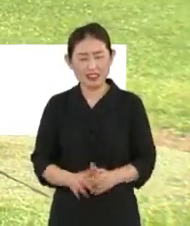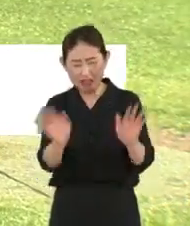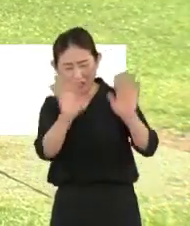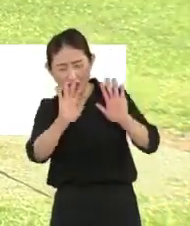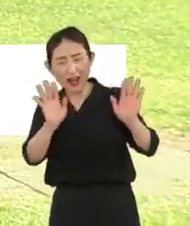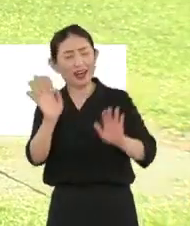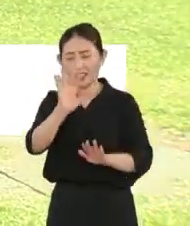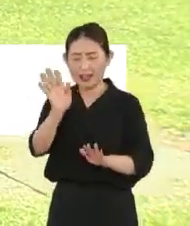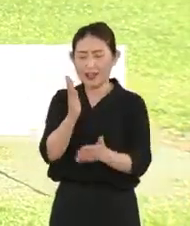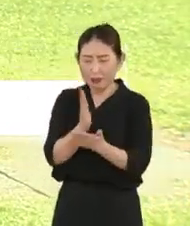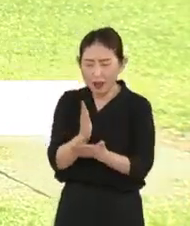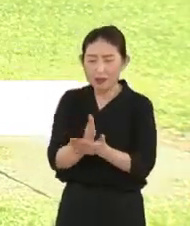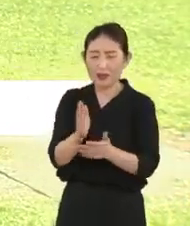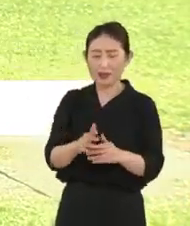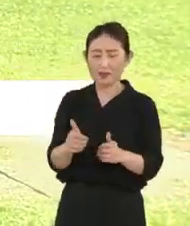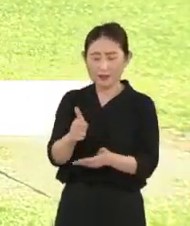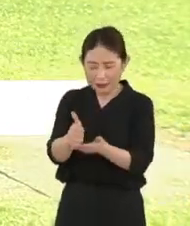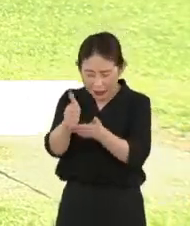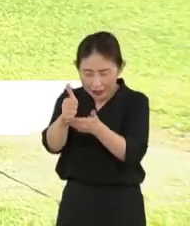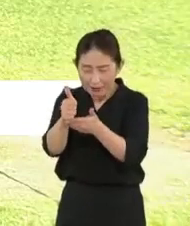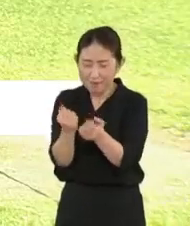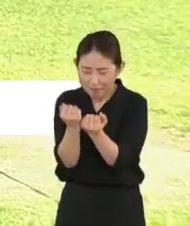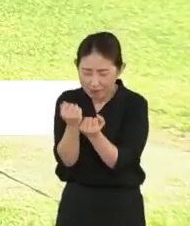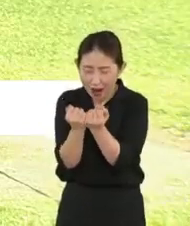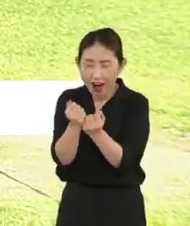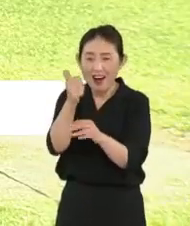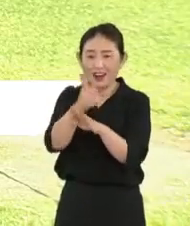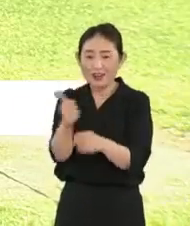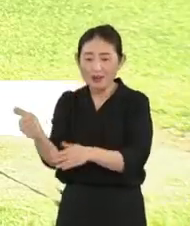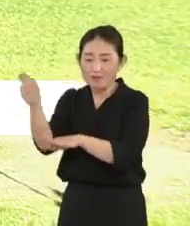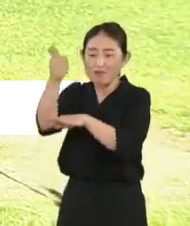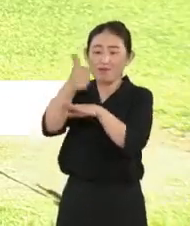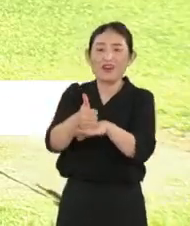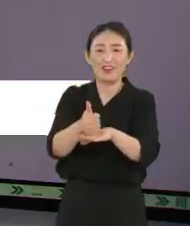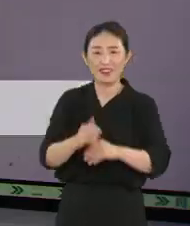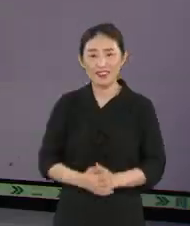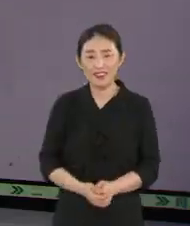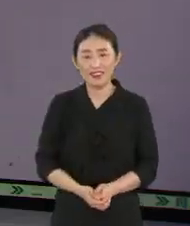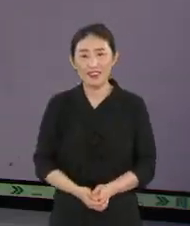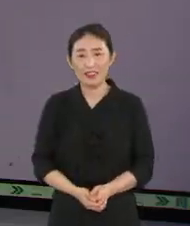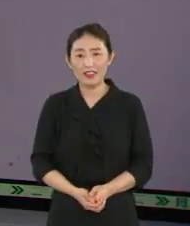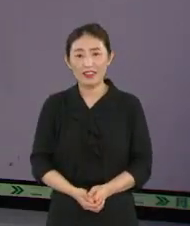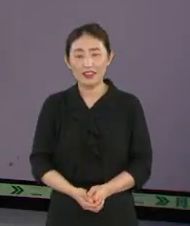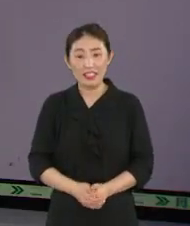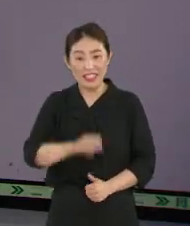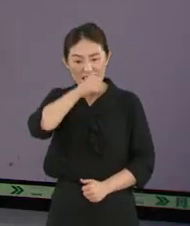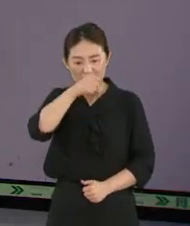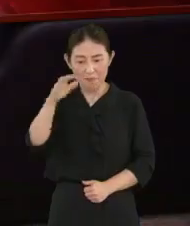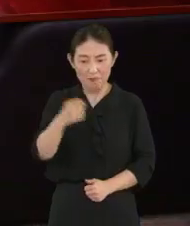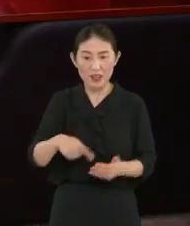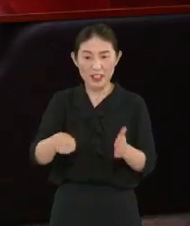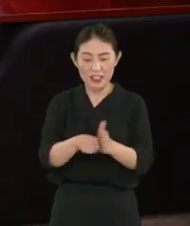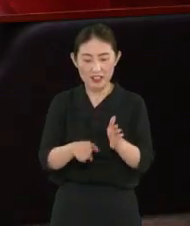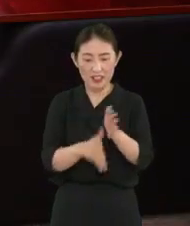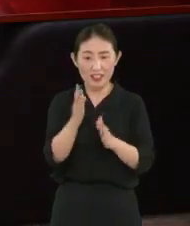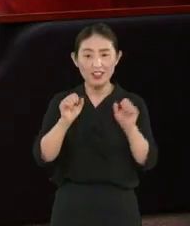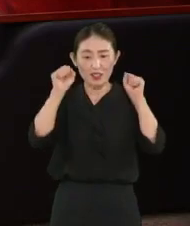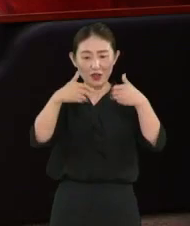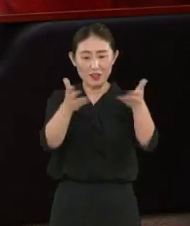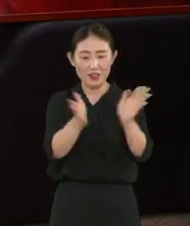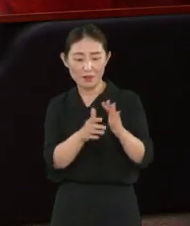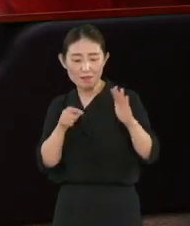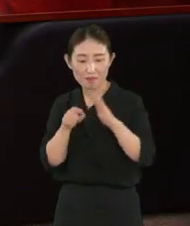그 회장님을 여러가지로 이렇게 설득을 해 가지고 회장님 으로 모시게 됐습니다 예산 확보를 위해 시 7개를 찾은